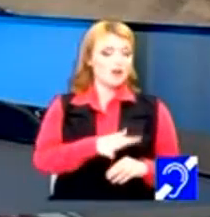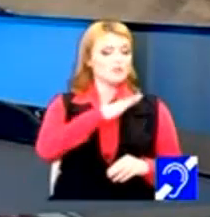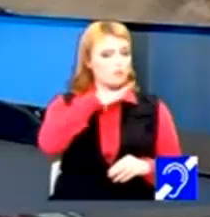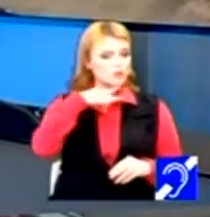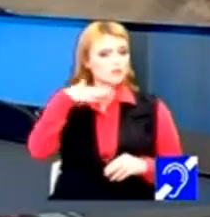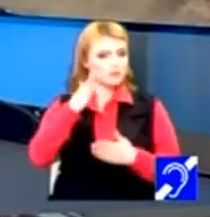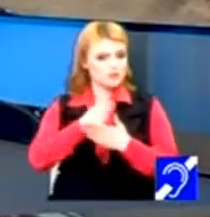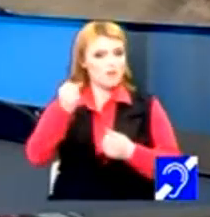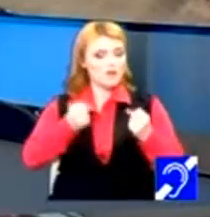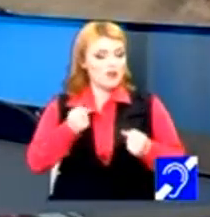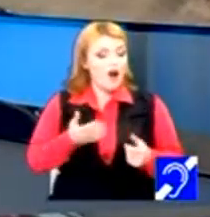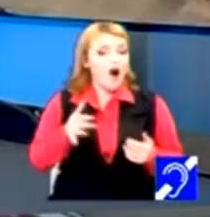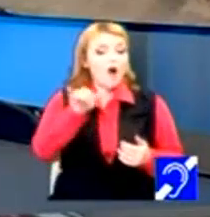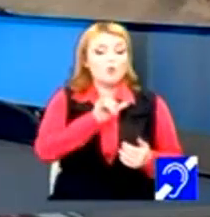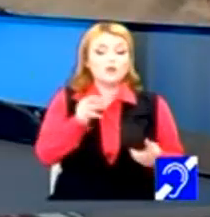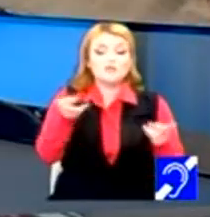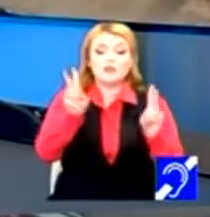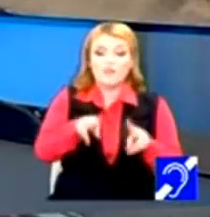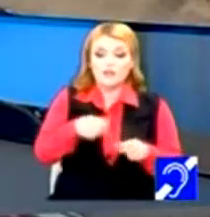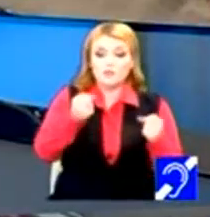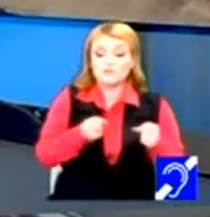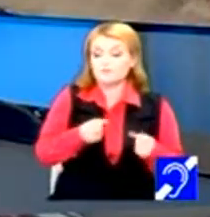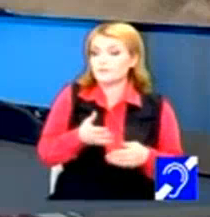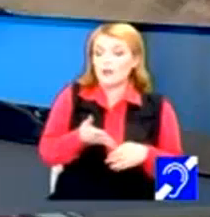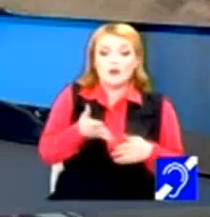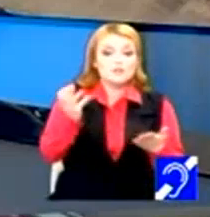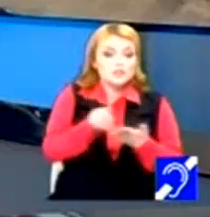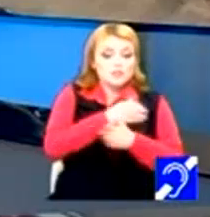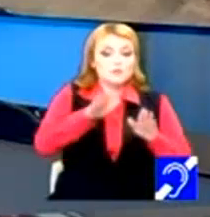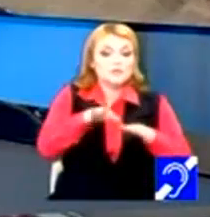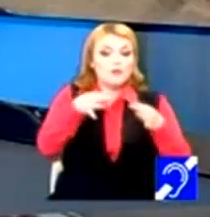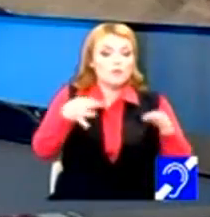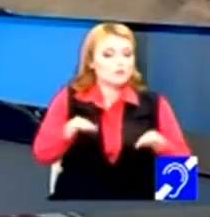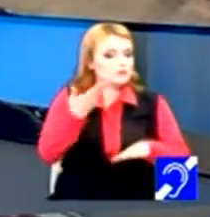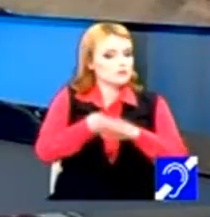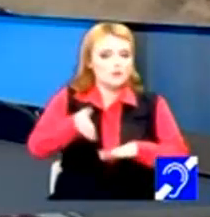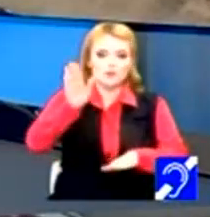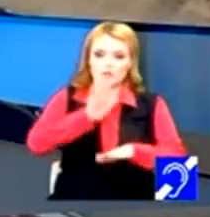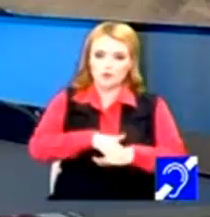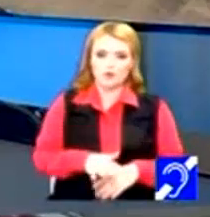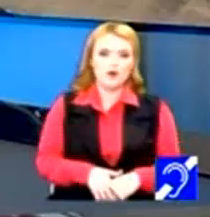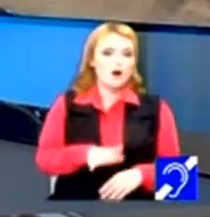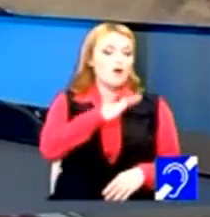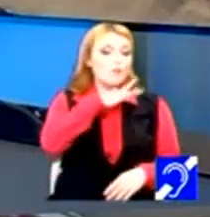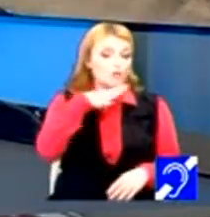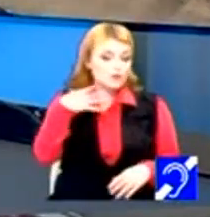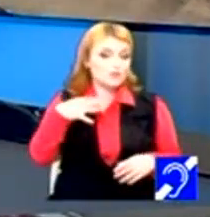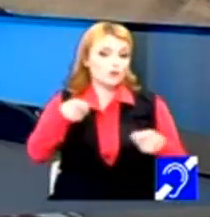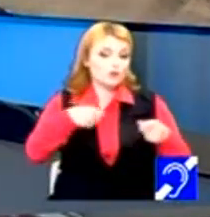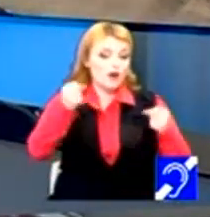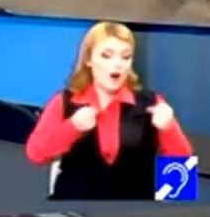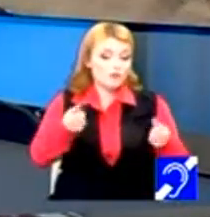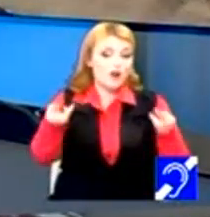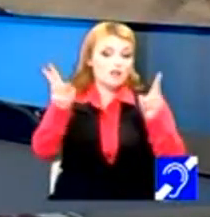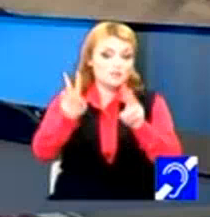mașini, iar parcări tot mai puține. Să găsești un loc este o adevărată aventură, așa că mulți șoferi parchează unde apucă, cel mai